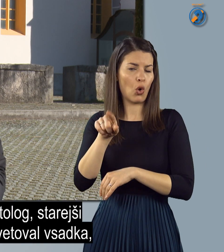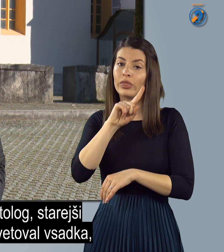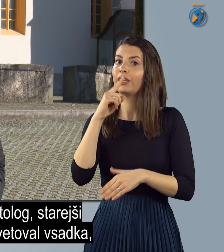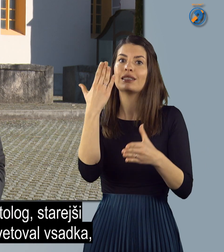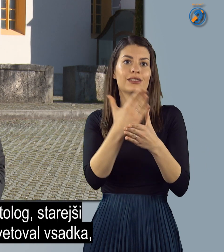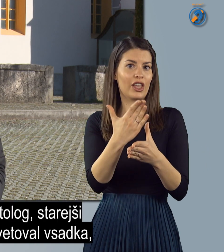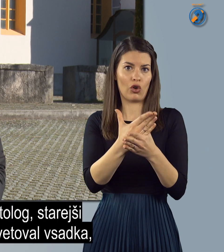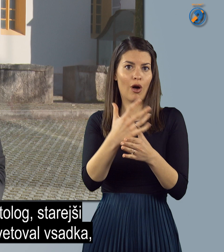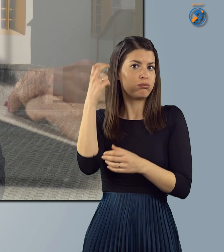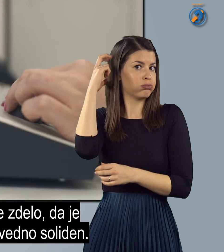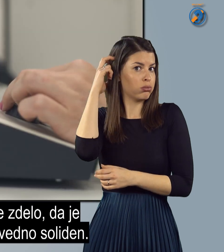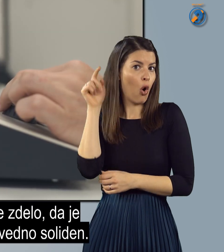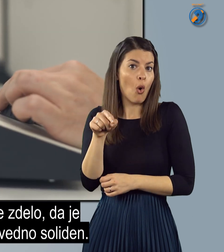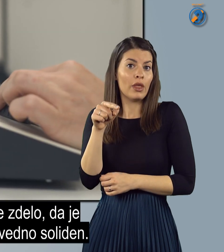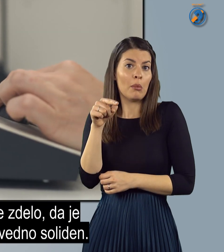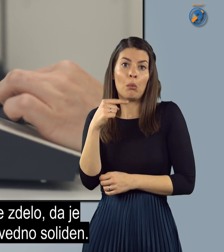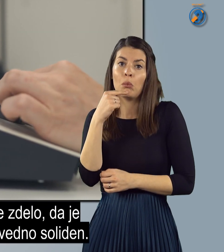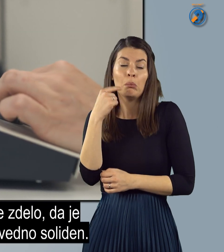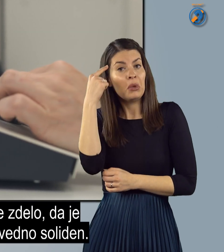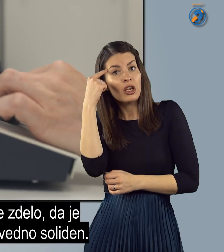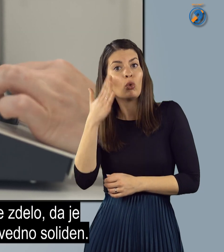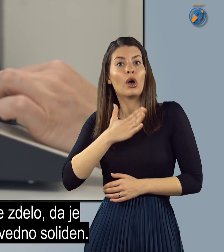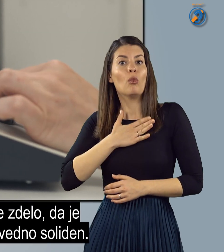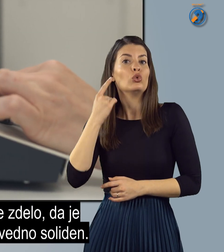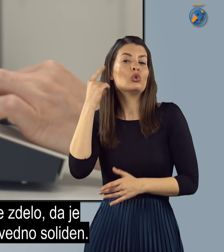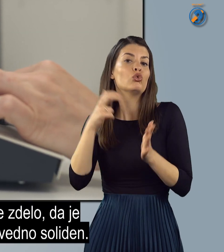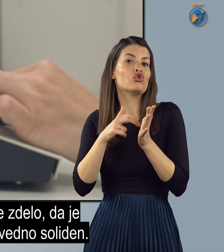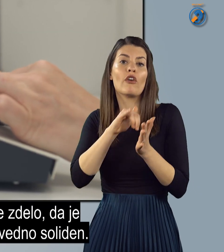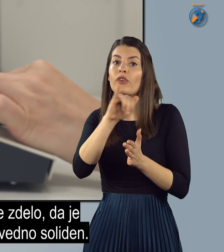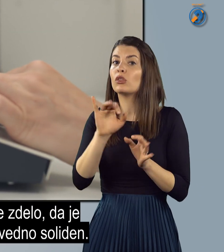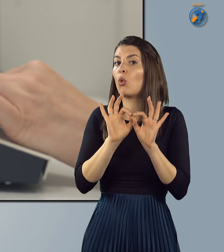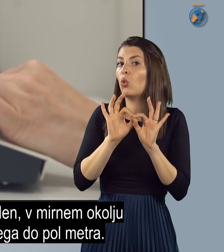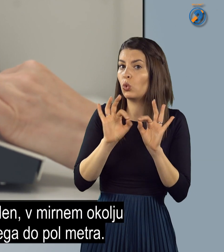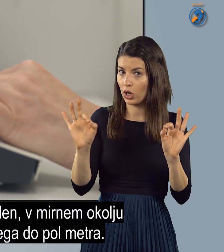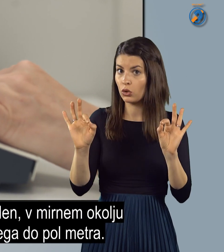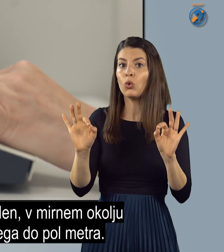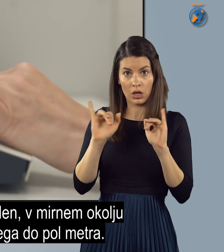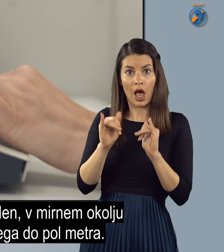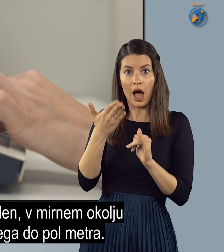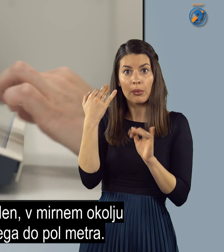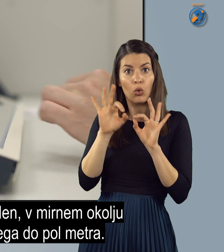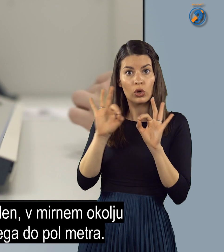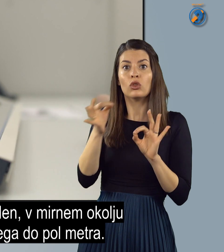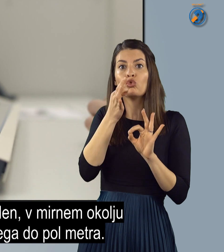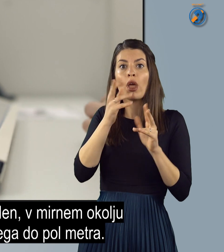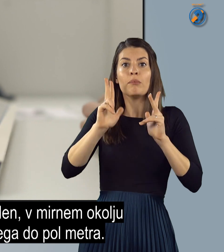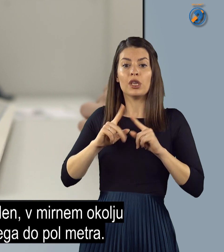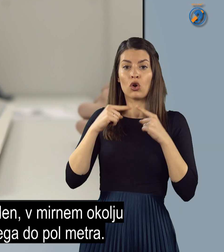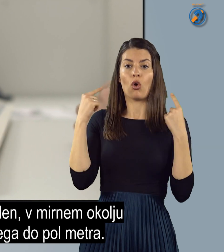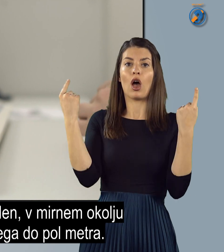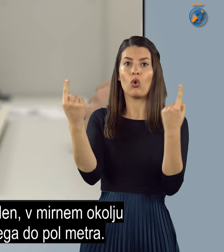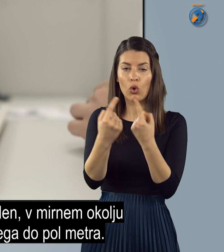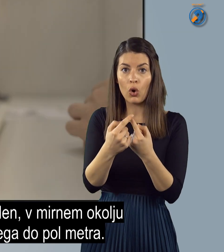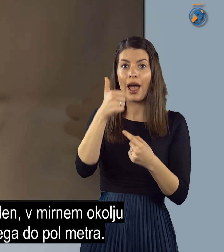ni svetoval vsadka, njemu se je zdelo, da je moj sluh še vedno soliden, v redu. Seveda je bil pač v redu v